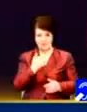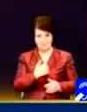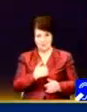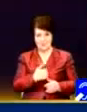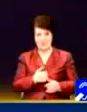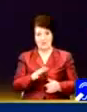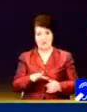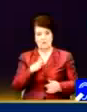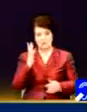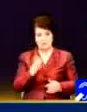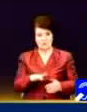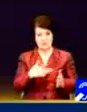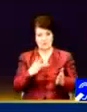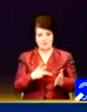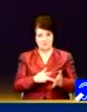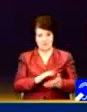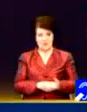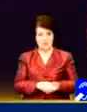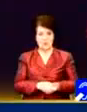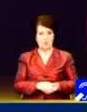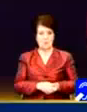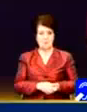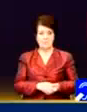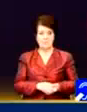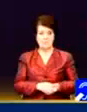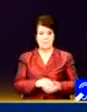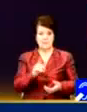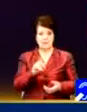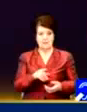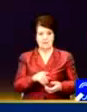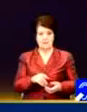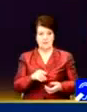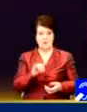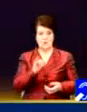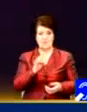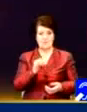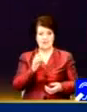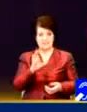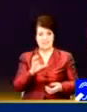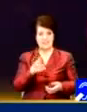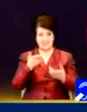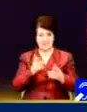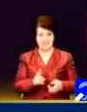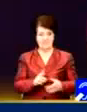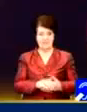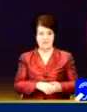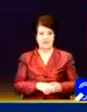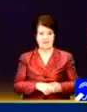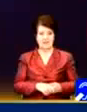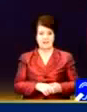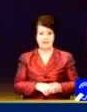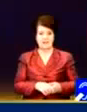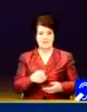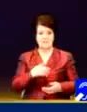că ele sunt un centru, un centru al unui pământ întreg, al unui univers, într-adevăr. Să nu uite să se iubească, să